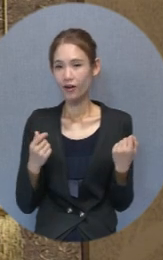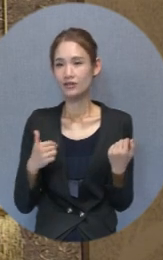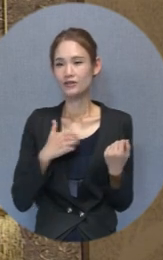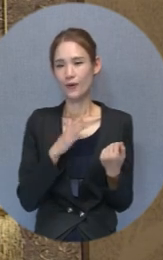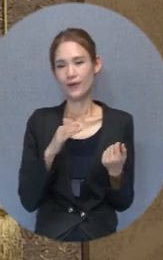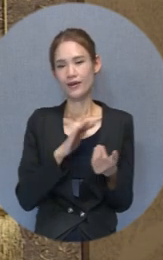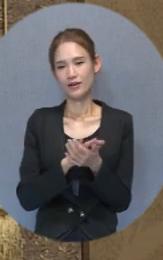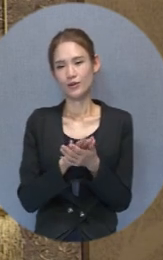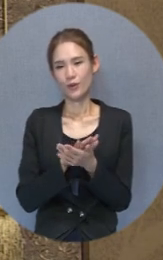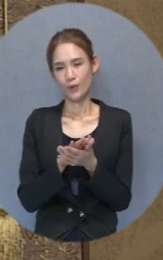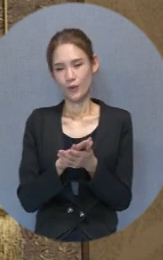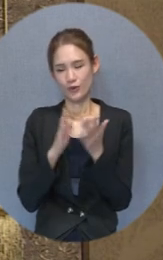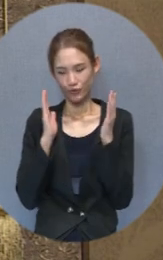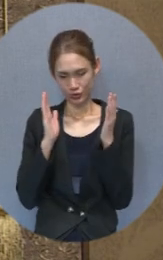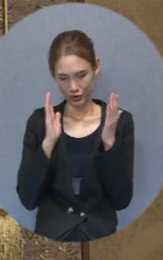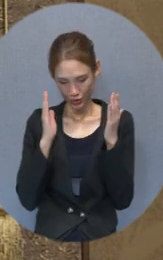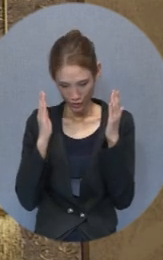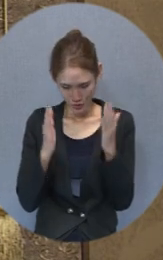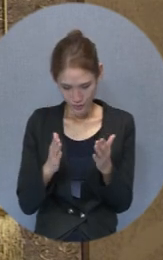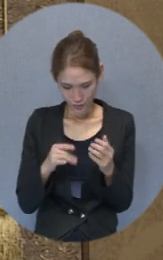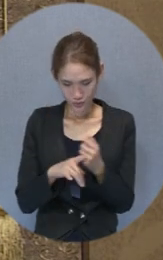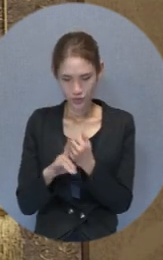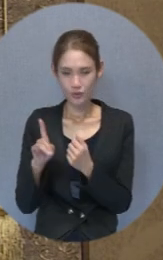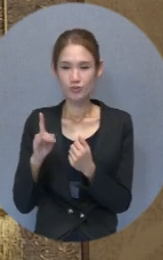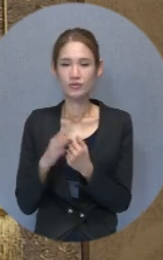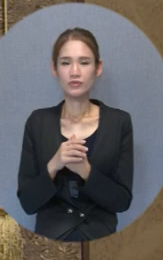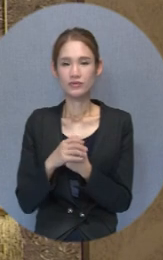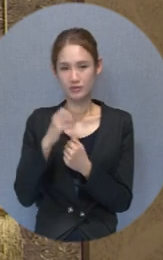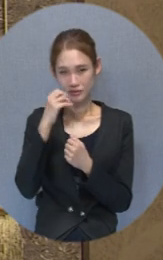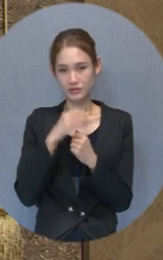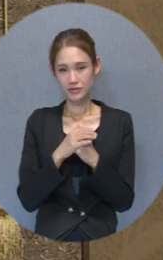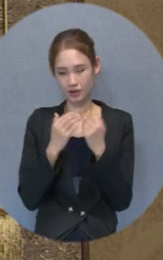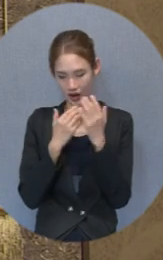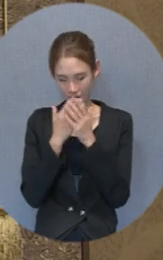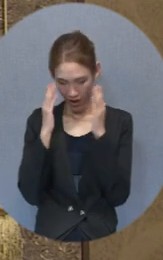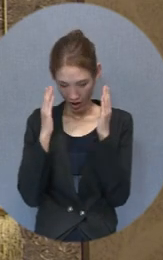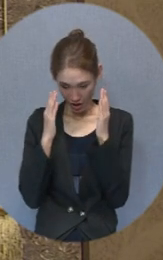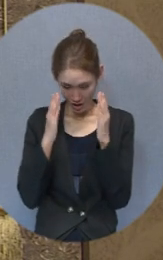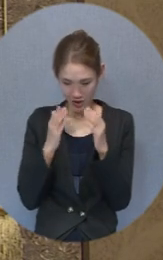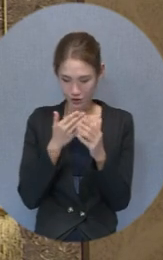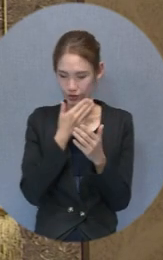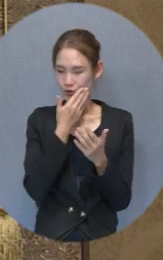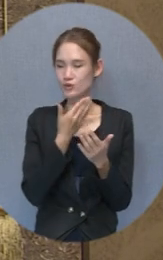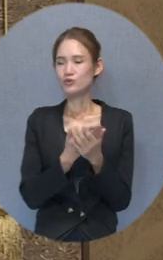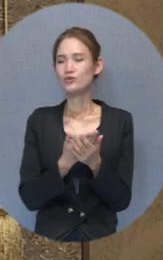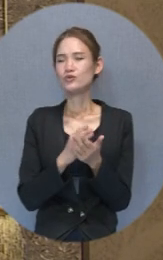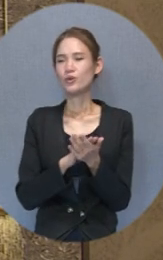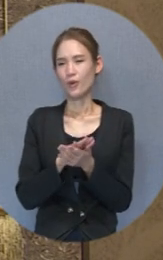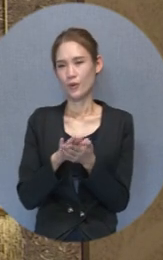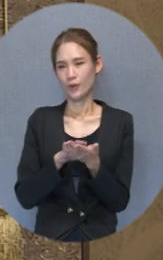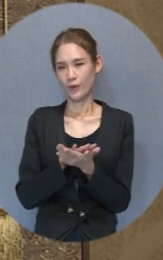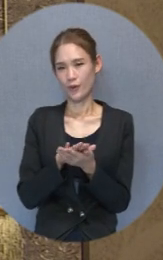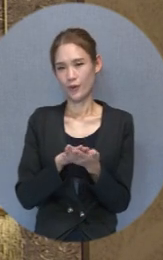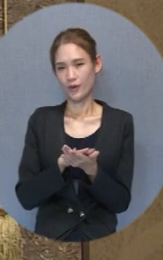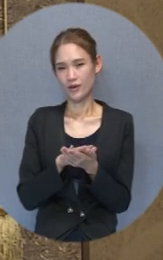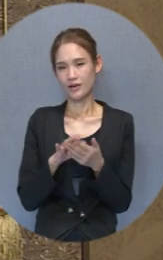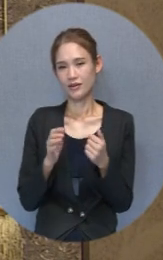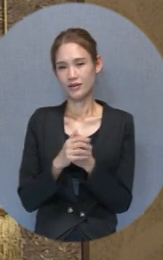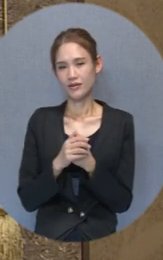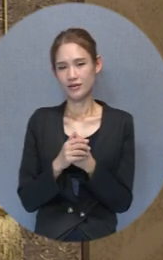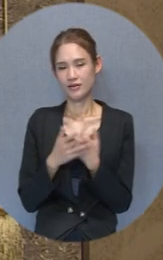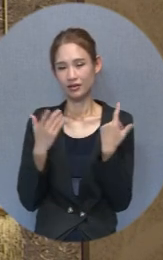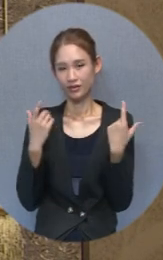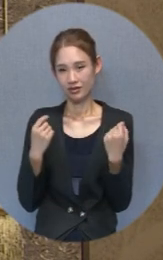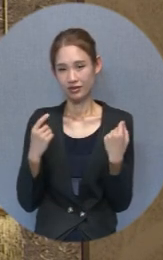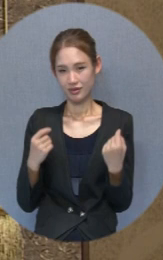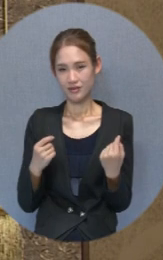교구제에 집중해서 하는 이유가 학습도 있지만 아이들은 놀이가 굉장히 중요하거든요. 네. 그래서 이제 그런